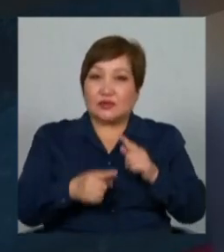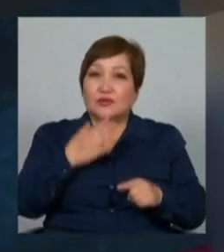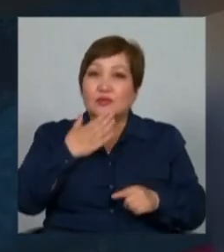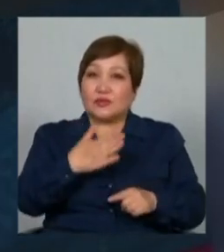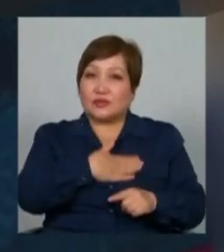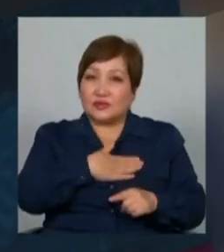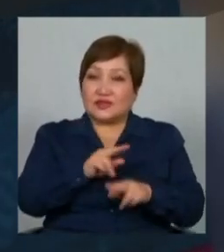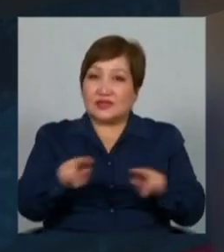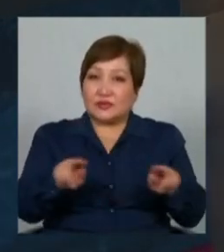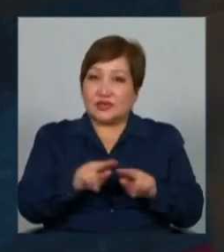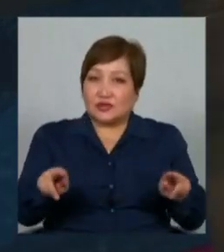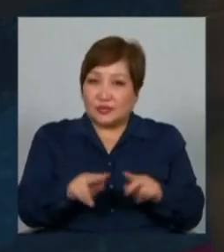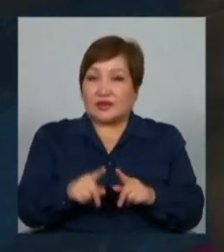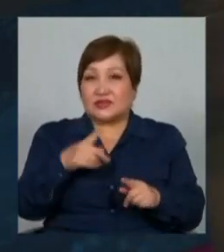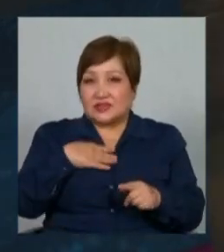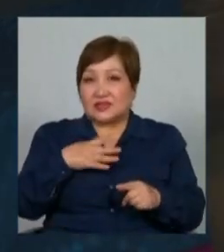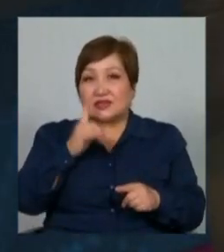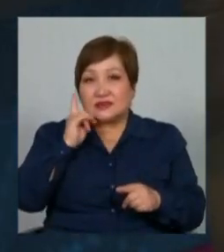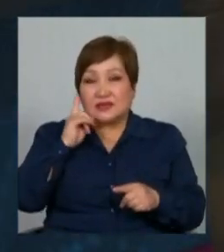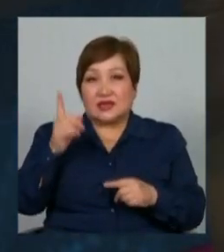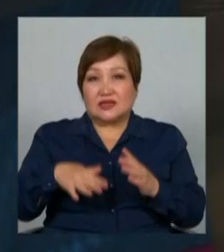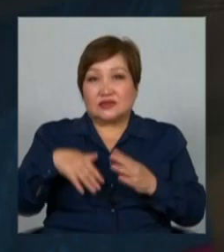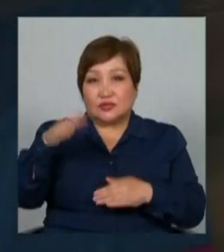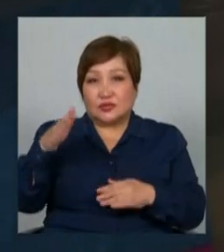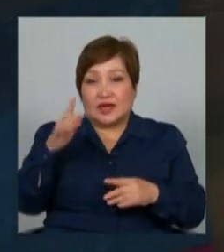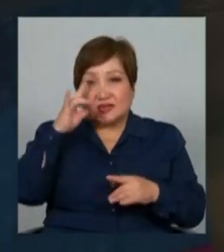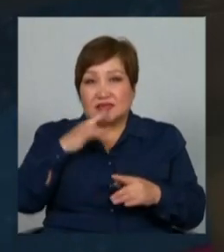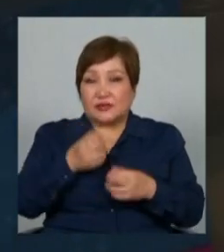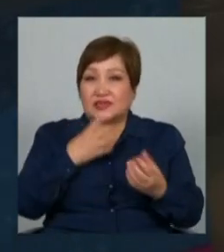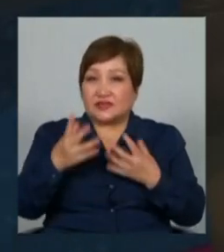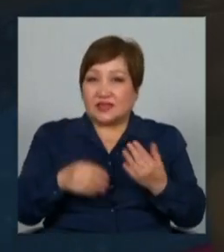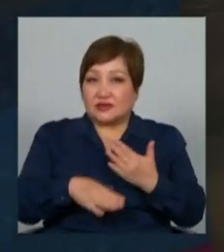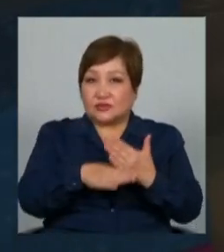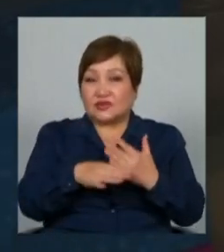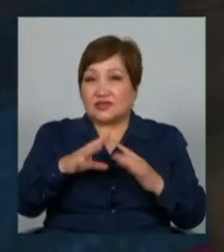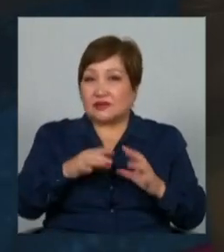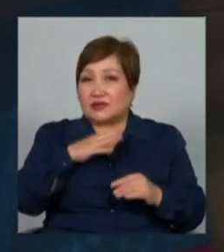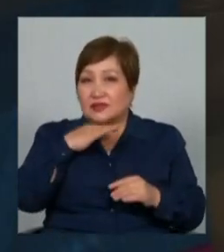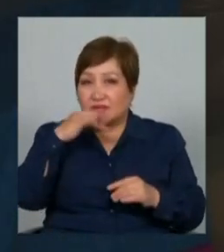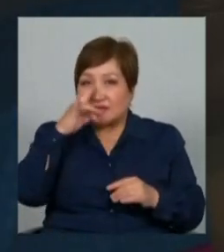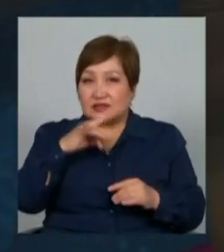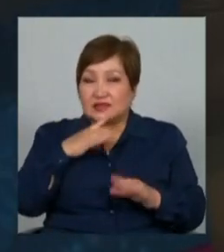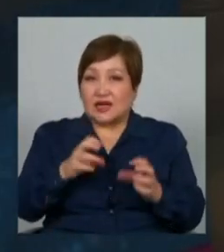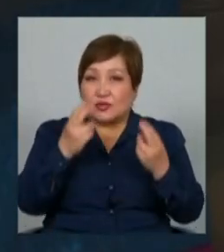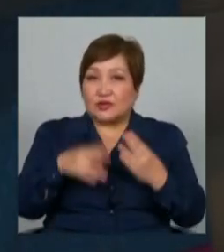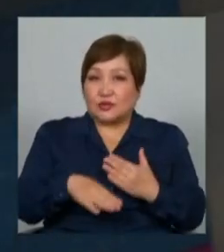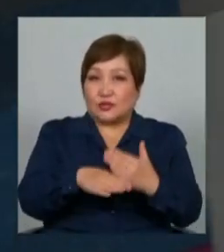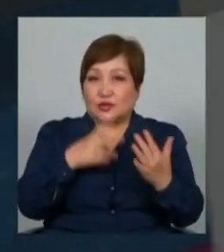ауыл аймағын көркейтуге атсалысты. Талай қазақстандыққа әлеуметтік көмек көрсетіп, әлкімді істер атқарды.